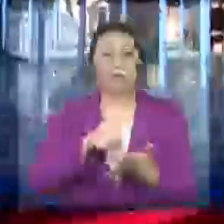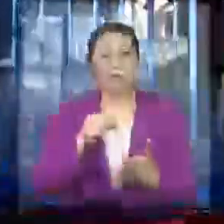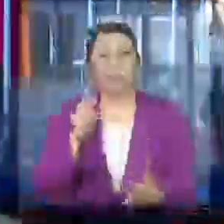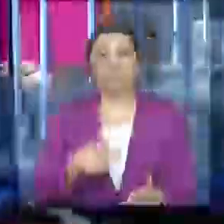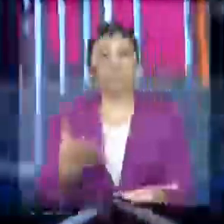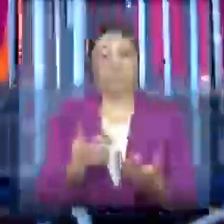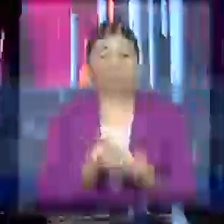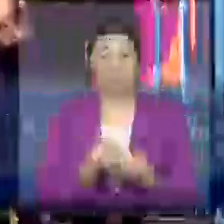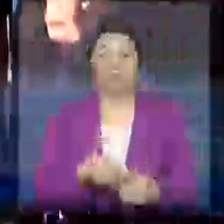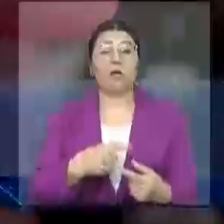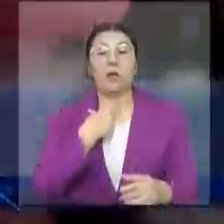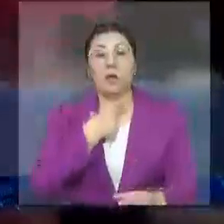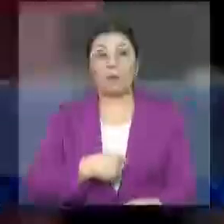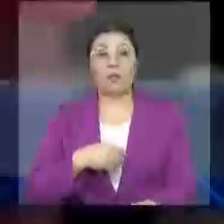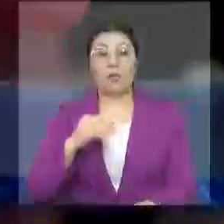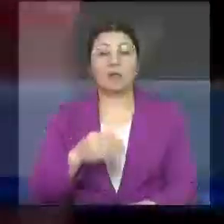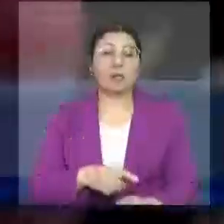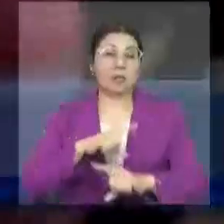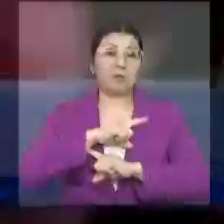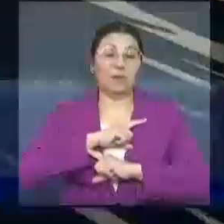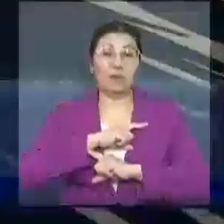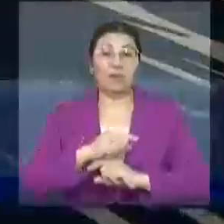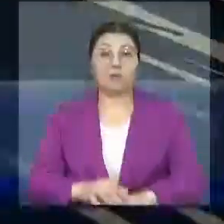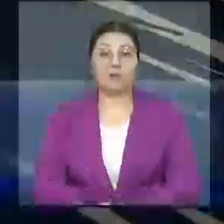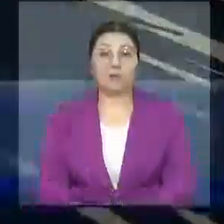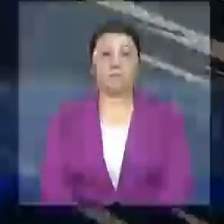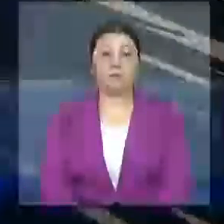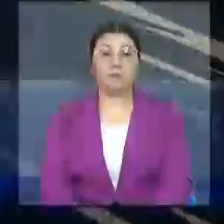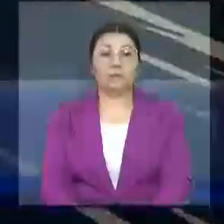забега получили медали финишеров. Жасан Жалбаков, Душан Жасланов, телеканал Актобе.